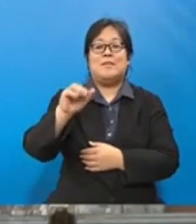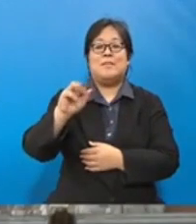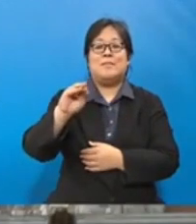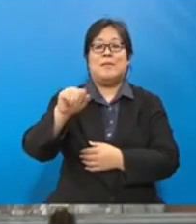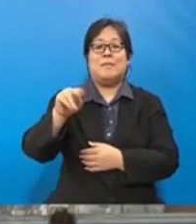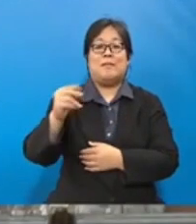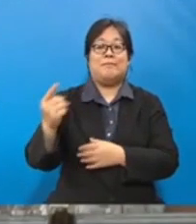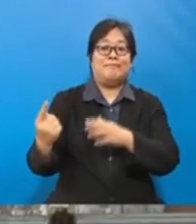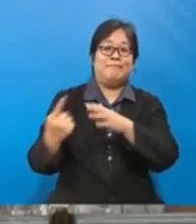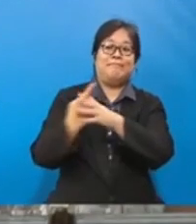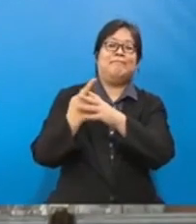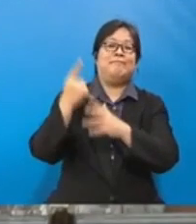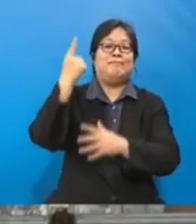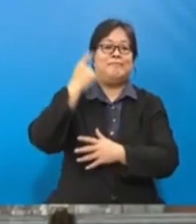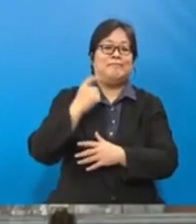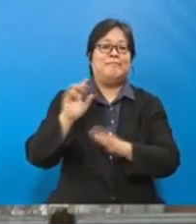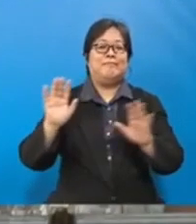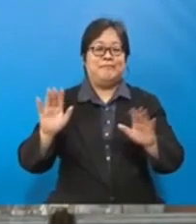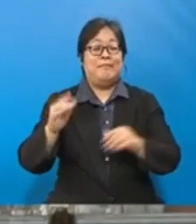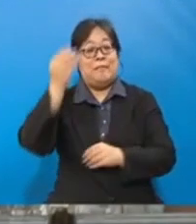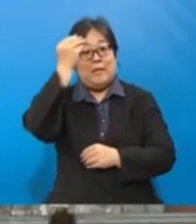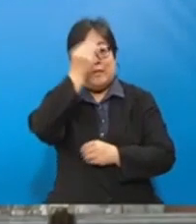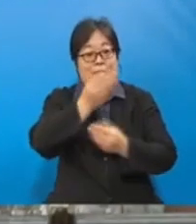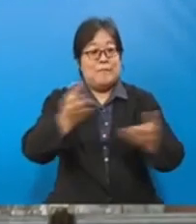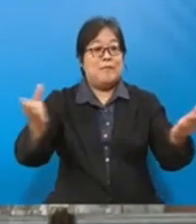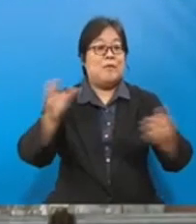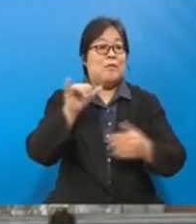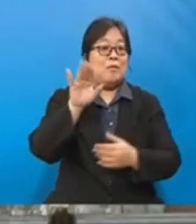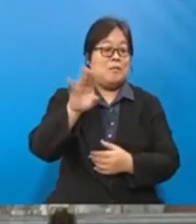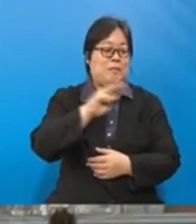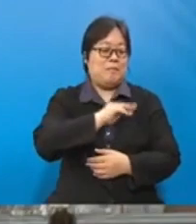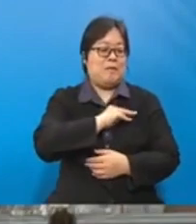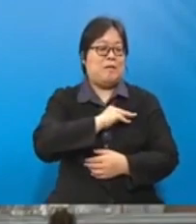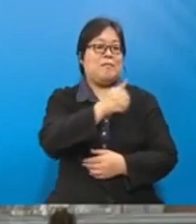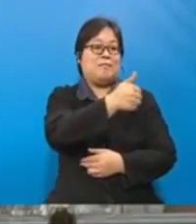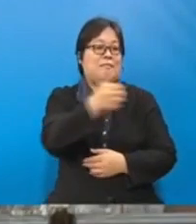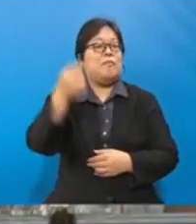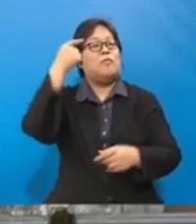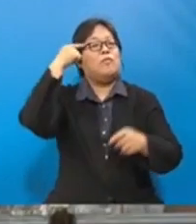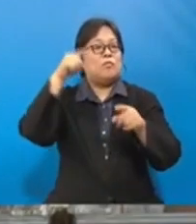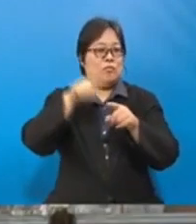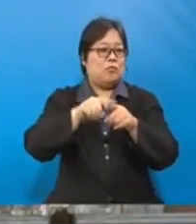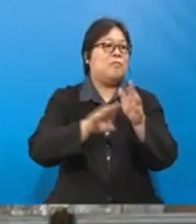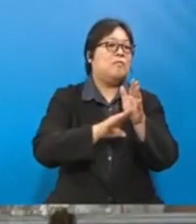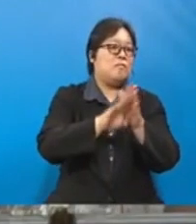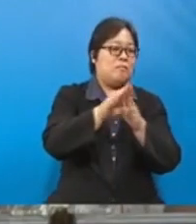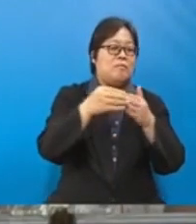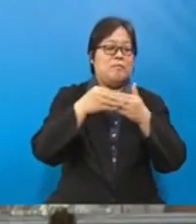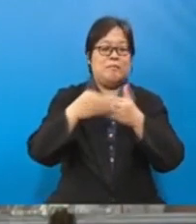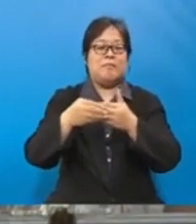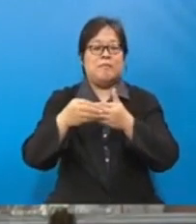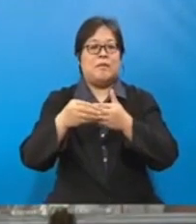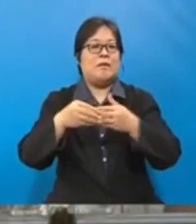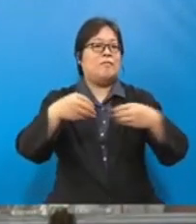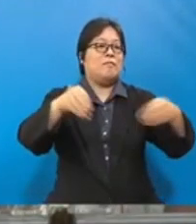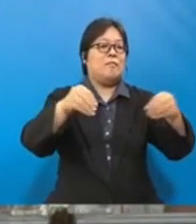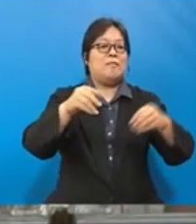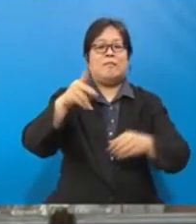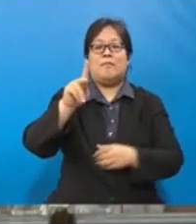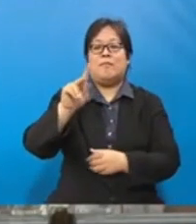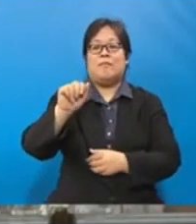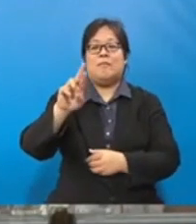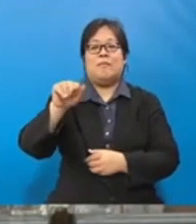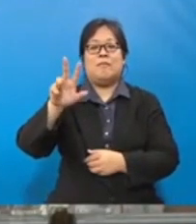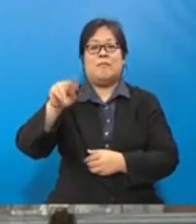soalan untuk maleman Ali Muhammad jemaah menteri telepon bersetuju dengan pembangunan panduan pasaran Kaban sukarela